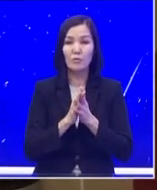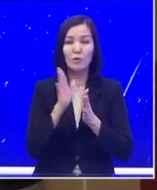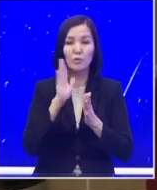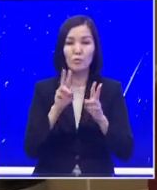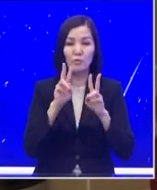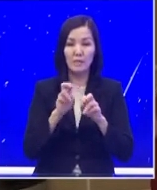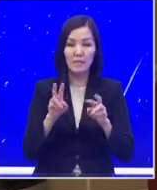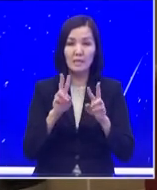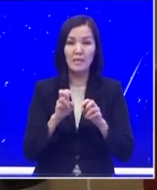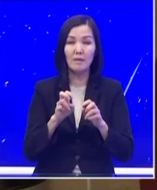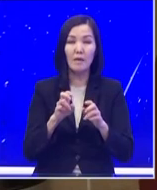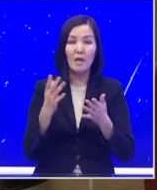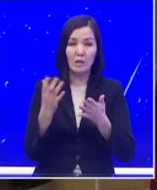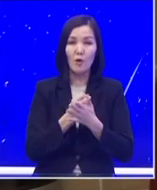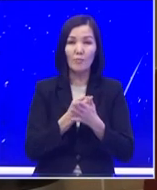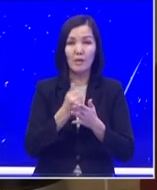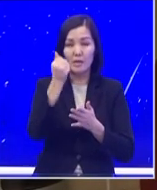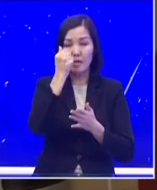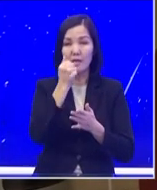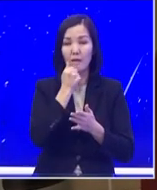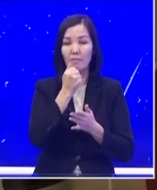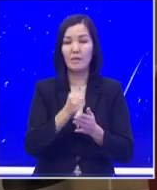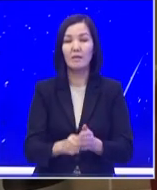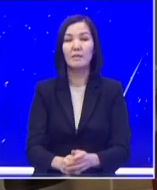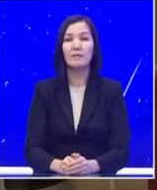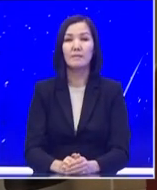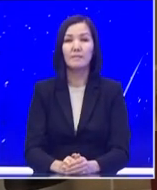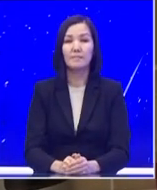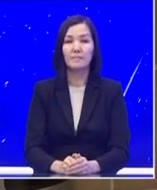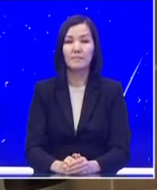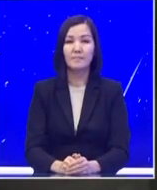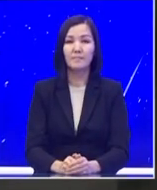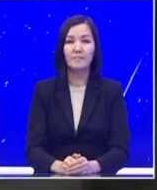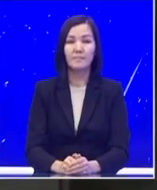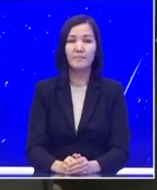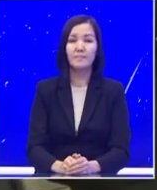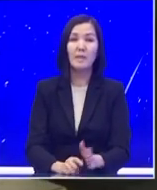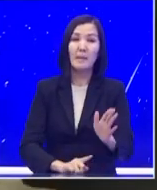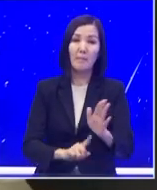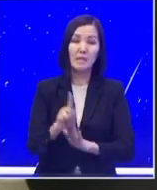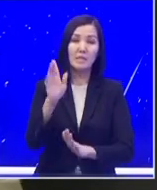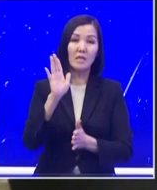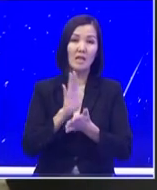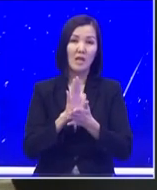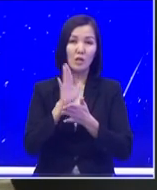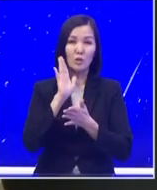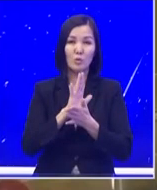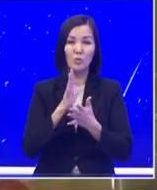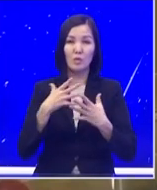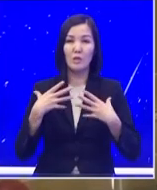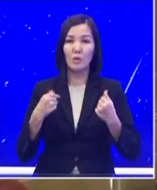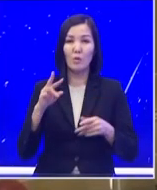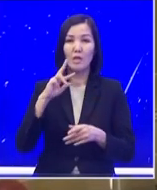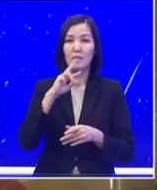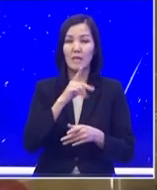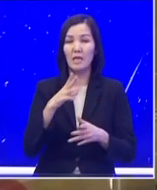суымыздың ластану себебін анықтап берген бәрлеріңе алғысым шексіз. Бастапқыда лас су денсаулығымызға залал келтіреді